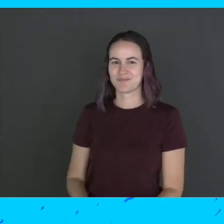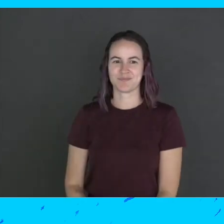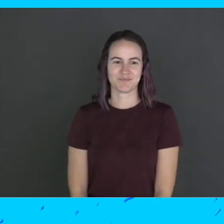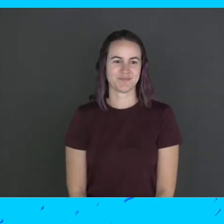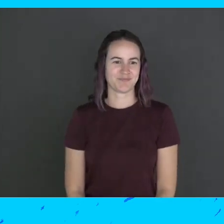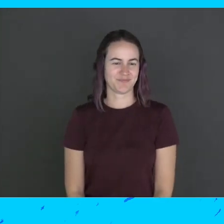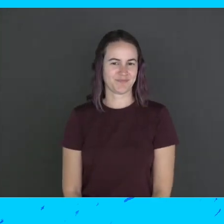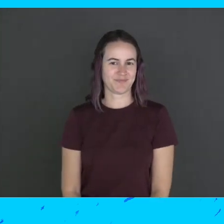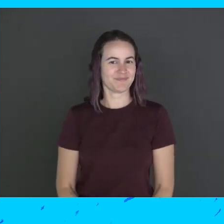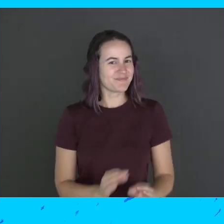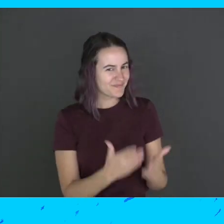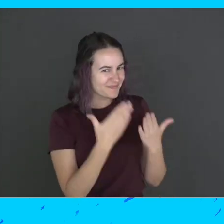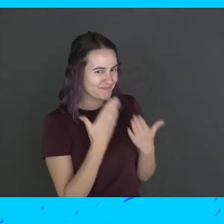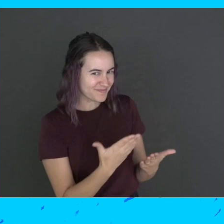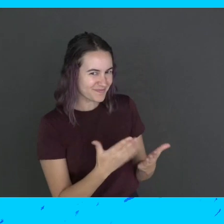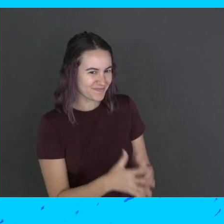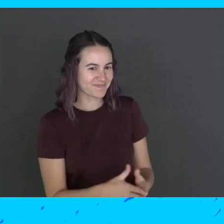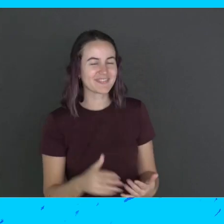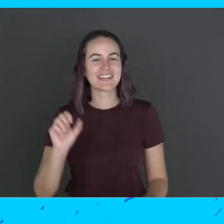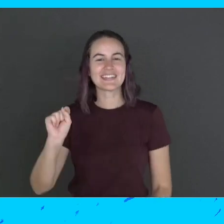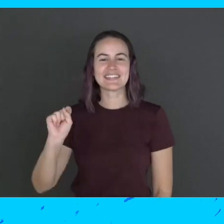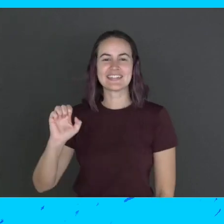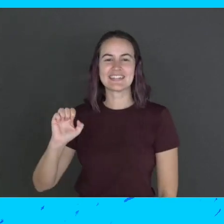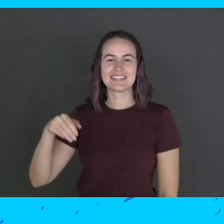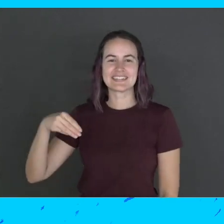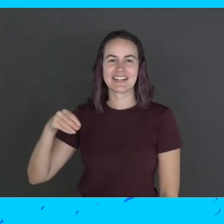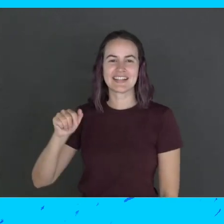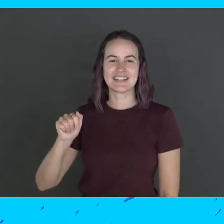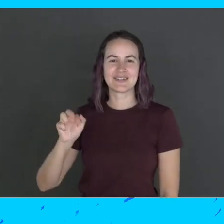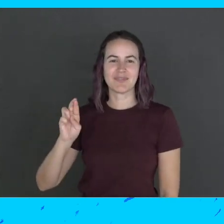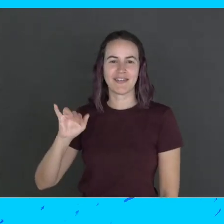Merci Peace. Samaria.